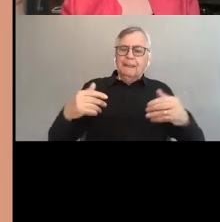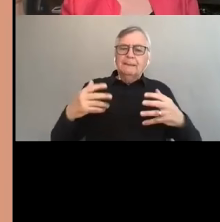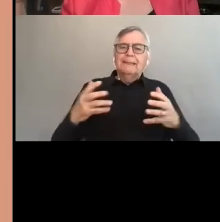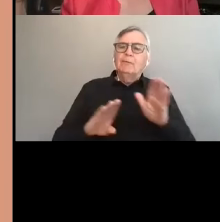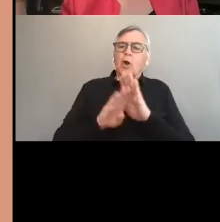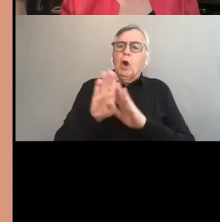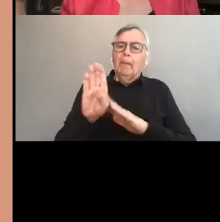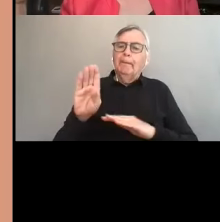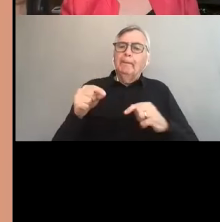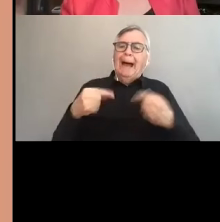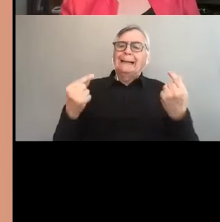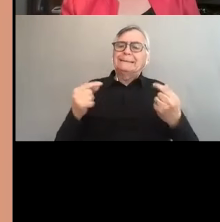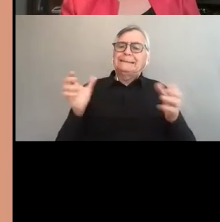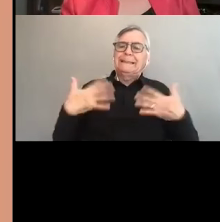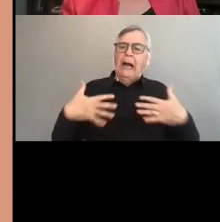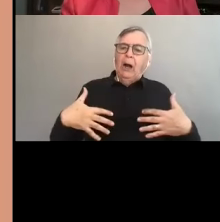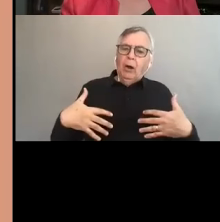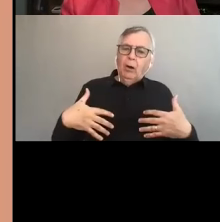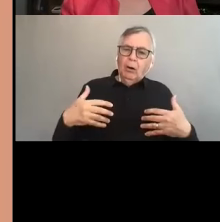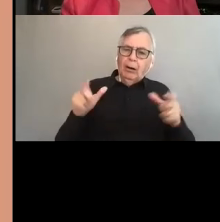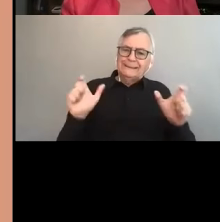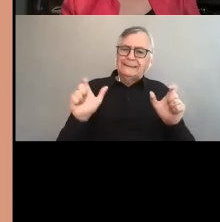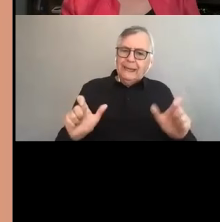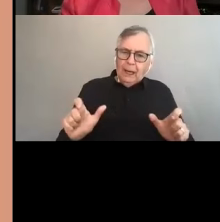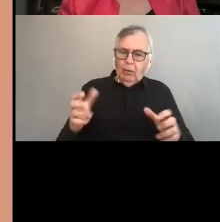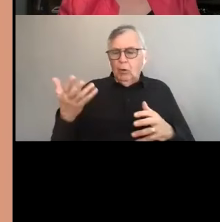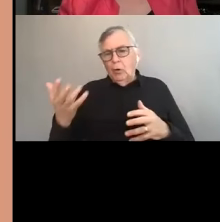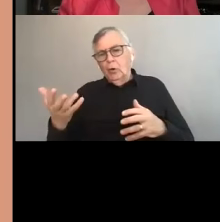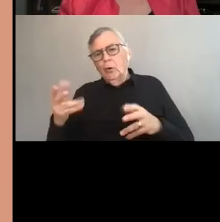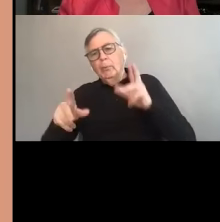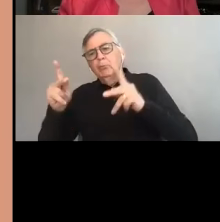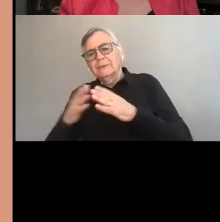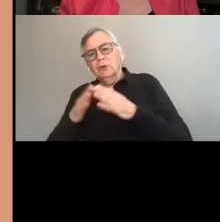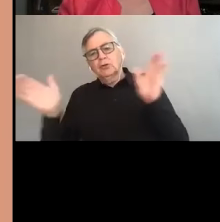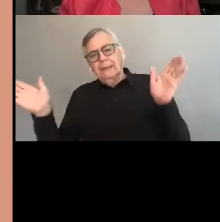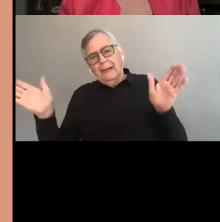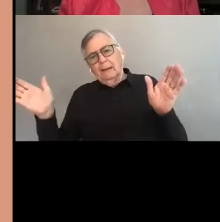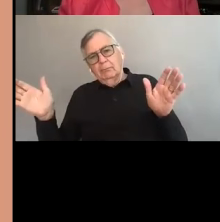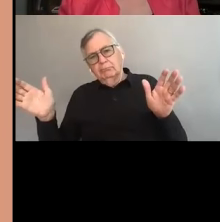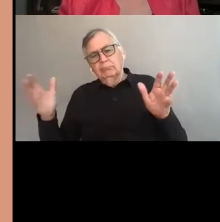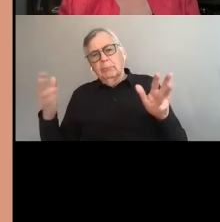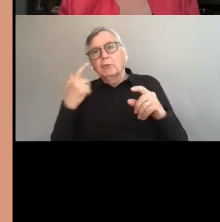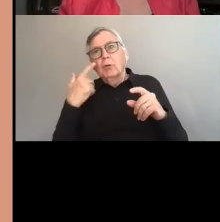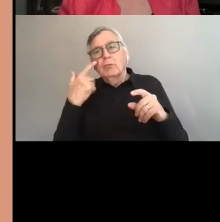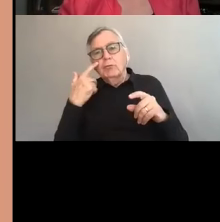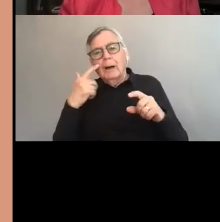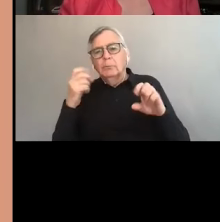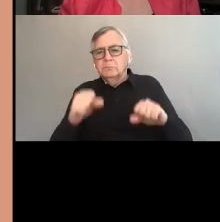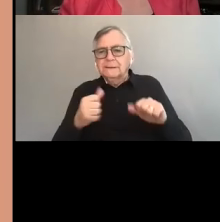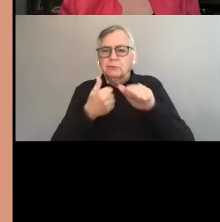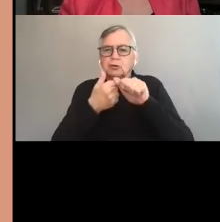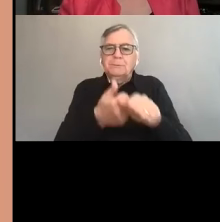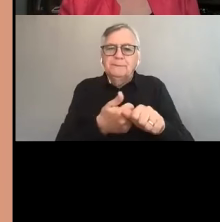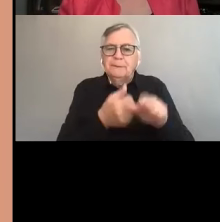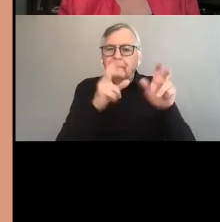produit, que les personnes vivant avec le VIH produisent versus la population générale. Puis on va être en mesure de faire un suivi de ces